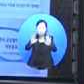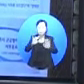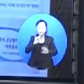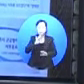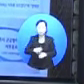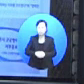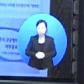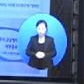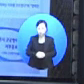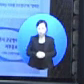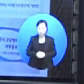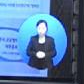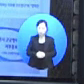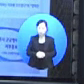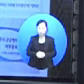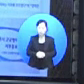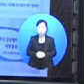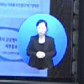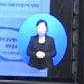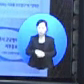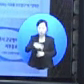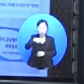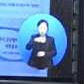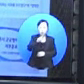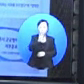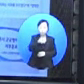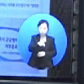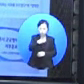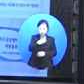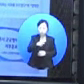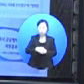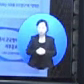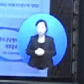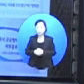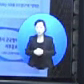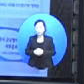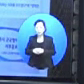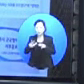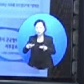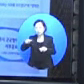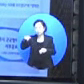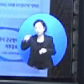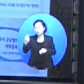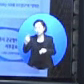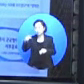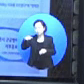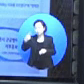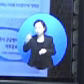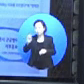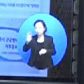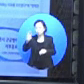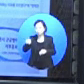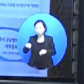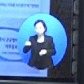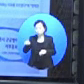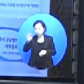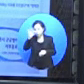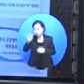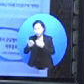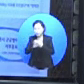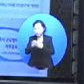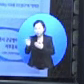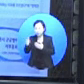이건 서구였고요. 동부도 마찬가지입니다. 간판도 없고 없습니다. 저기 위에 글씨가 보이실지